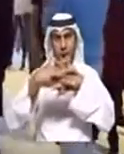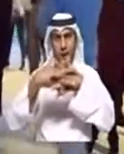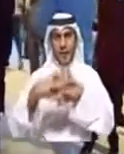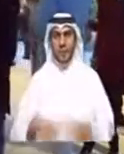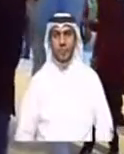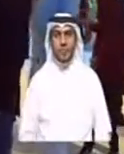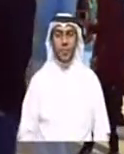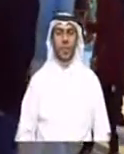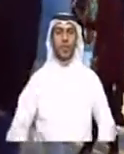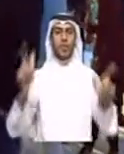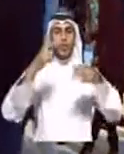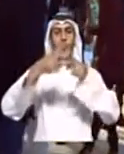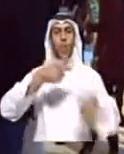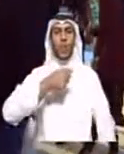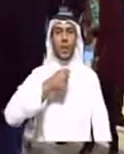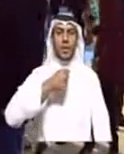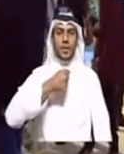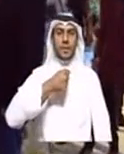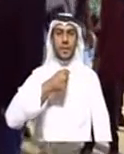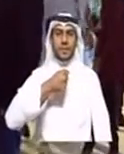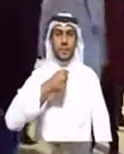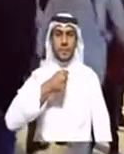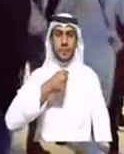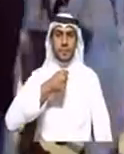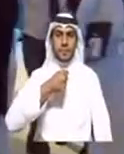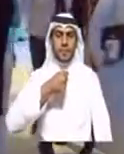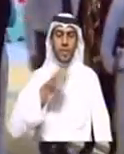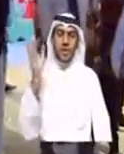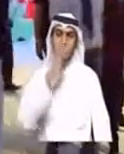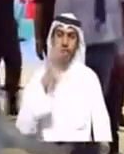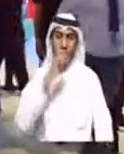لتلفزيون دولة الكويت، ثريا أمالو، الشارقة.